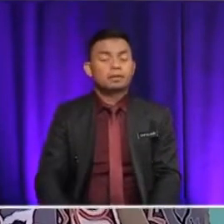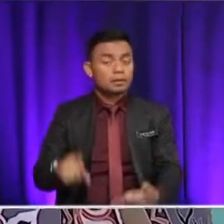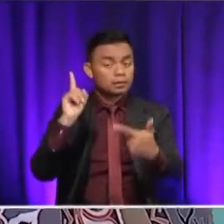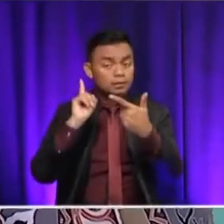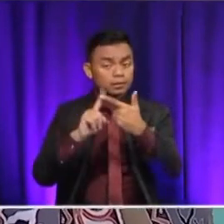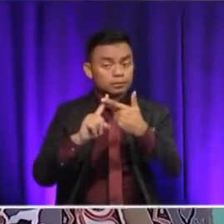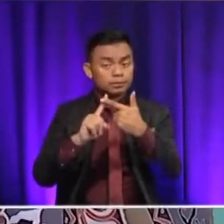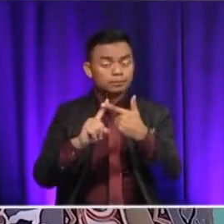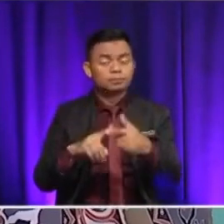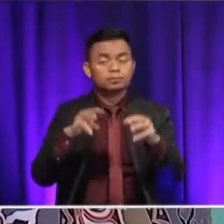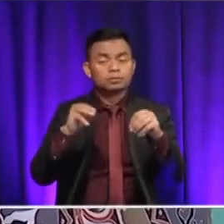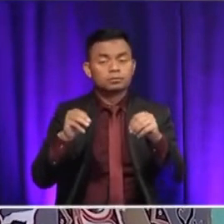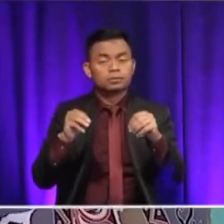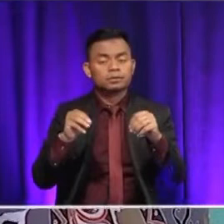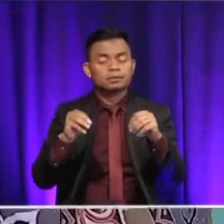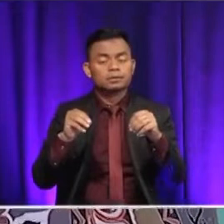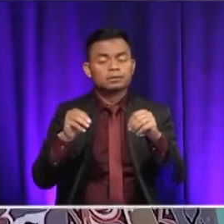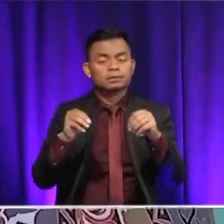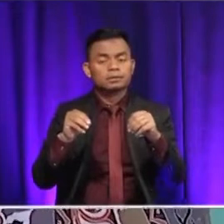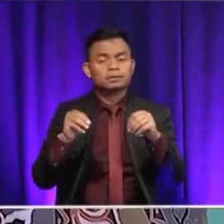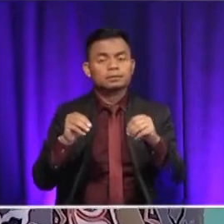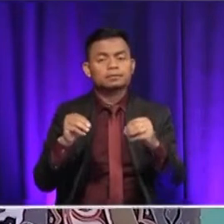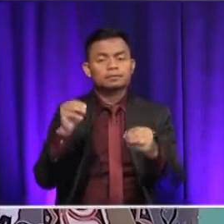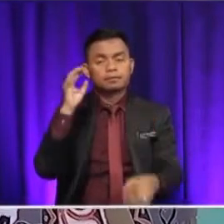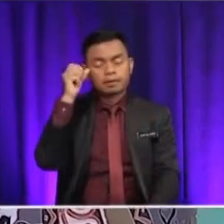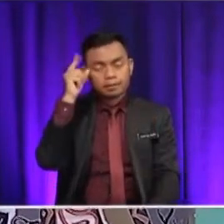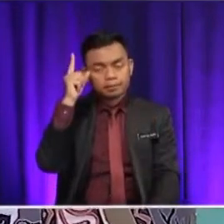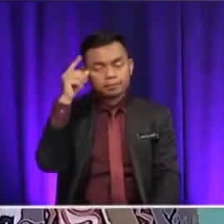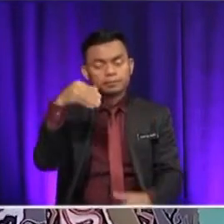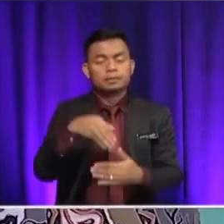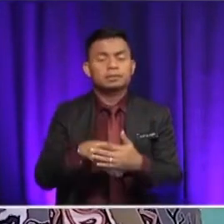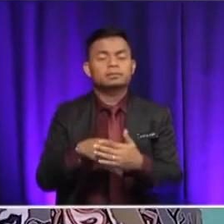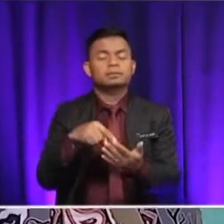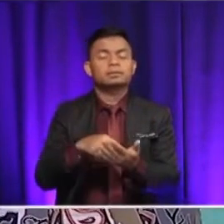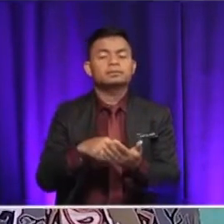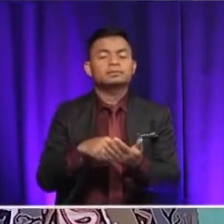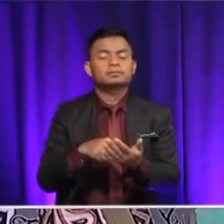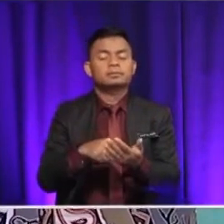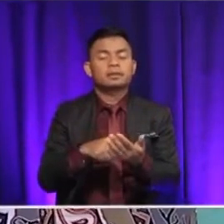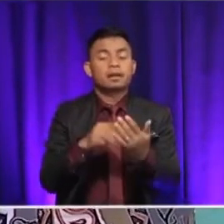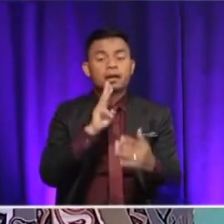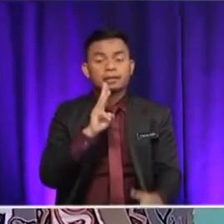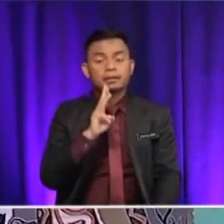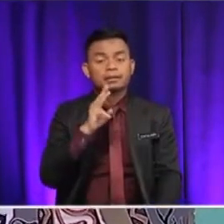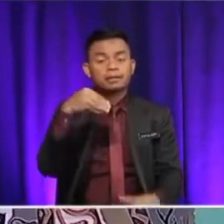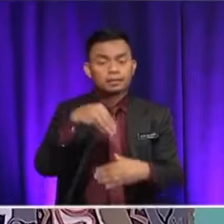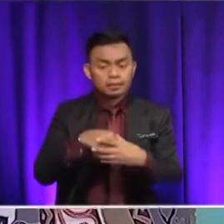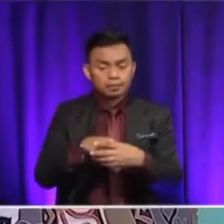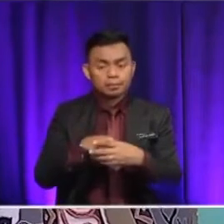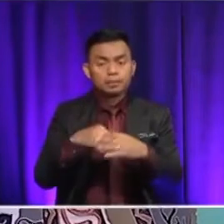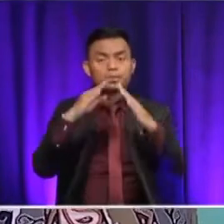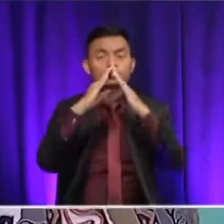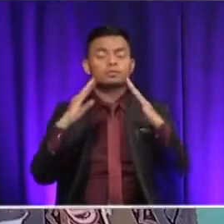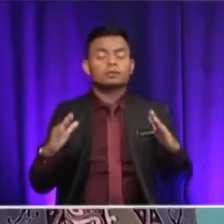mendalami dalam modul ini ialah bekalan air pengguna rumah kediaman. Maknanya macam mana bekalan